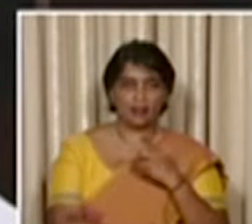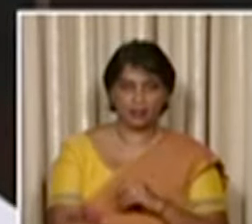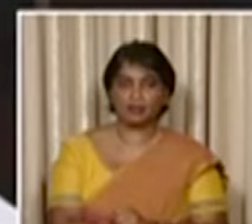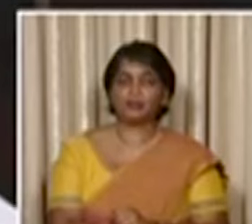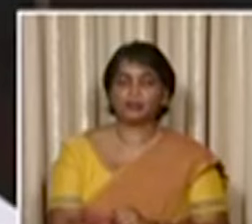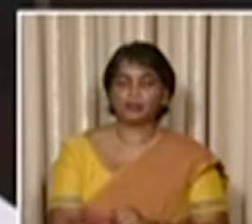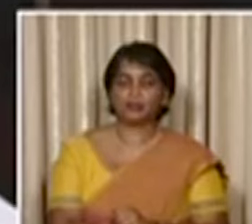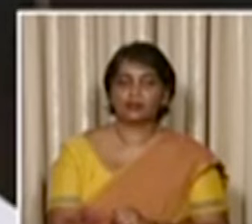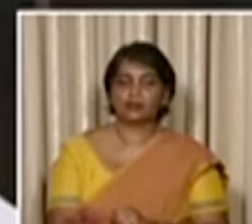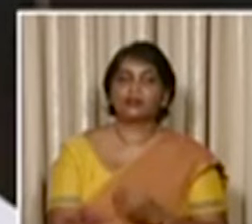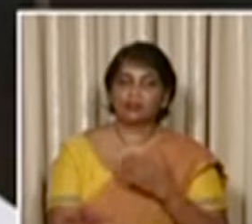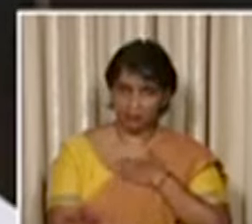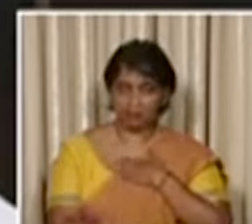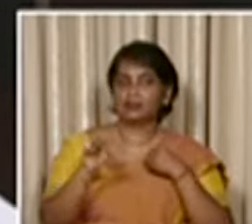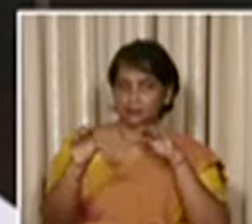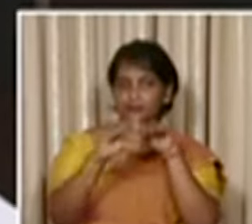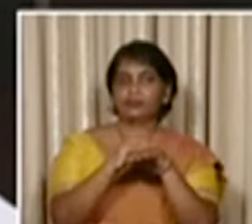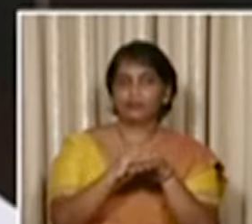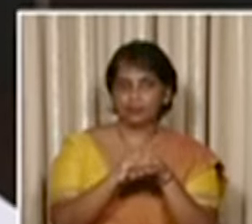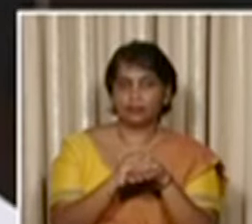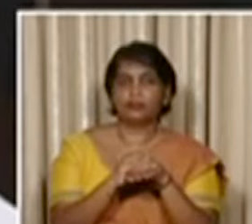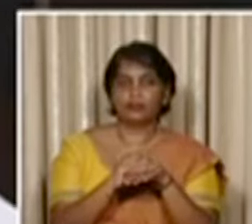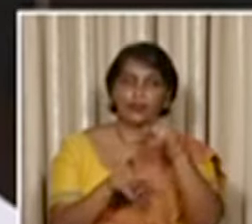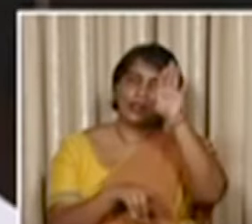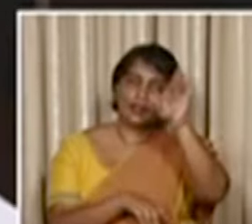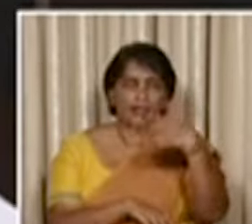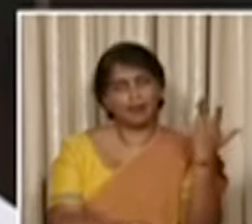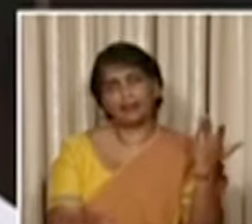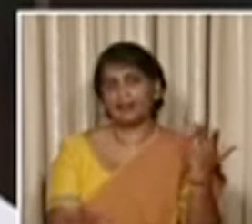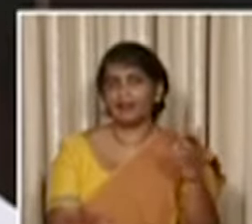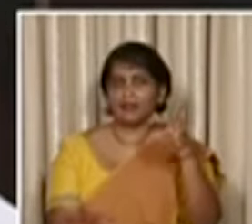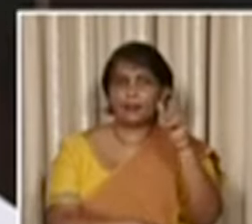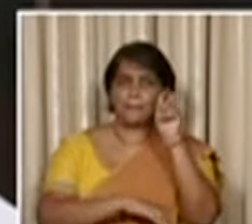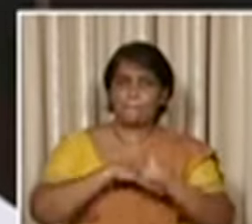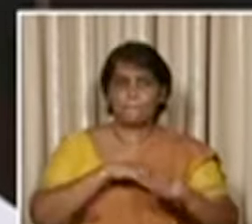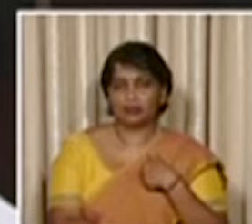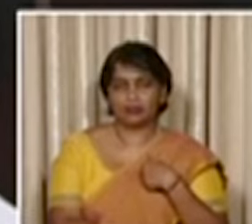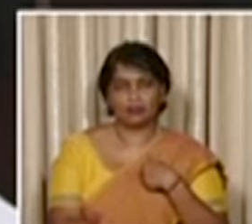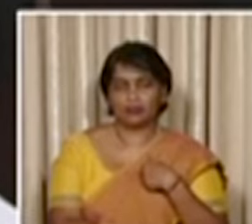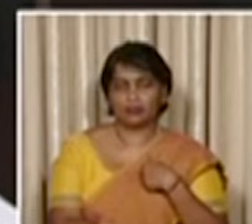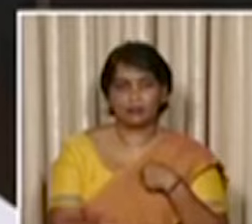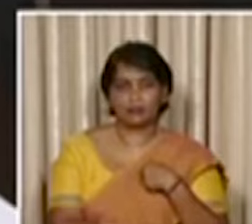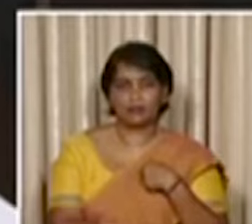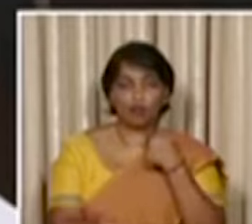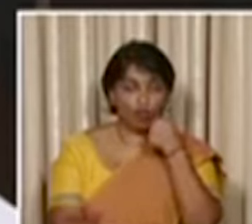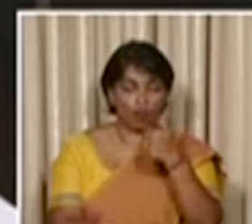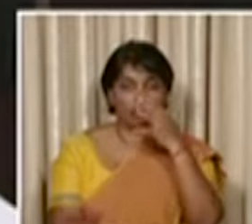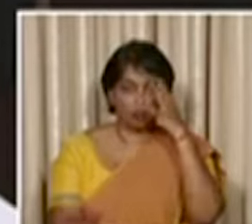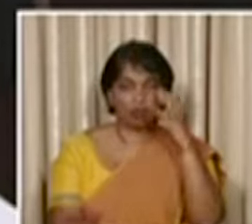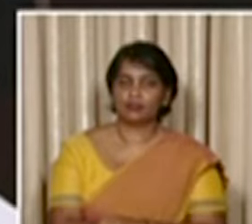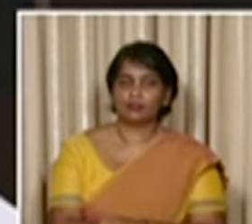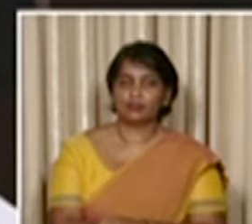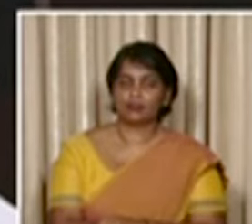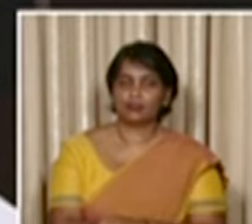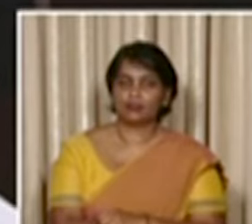නැහැ. මං කියන මං ජනාධිපතිවරණයට ඉදිරිපත් වෙනවා. ඉතින් ඒගොල්ලෝ එන්නේ නැති කියන්නේ ඒගොල්ලෝගේ මොන හරි සැලැස්මක් තියෙනවද නැහැ මං ගැන. හොඳට මතක තියාගන්න මං මරණයට